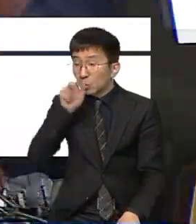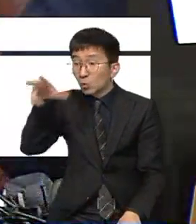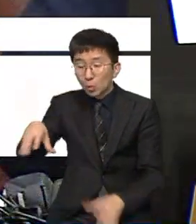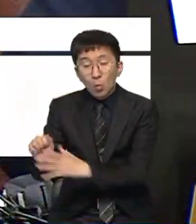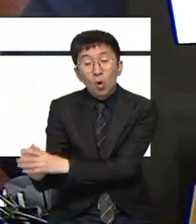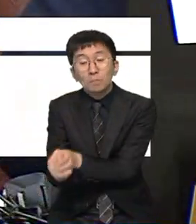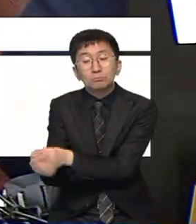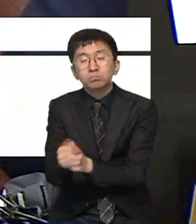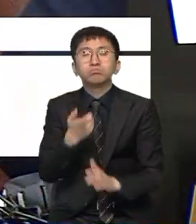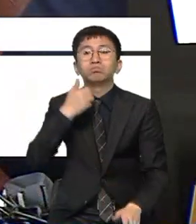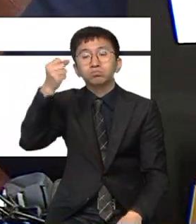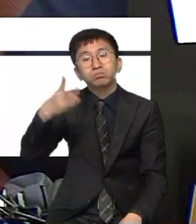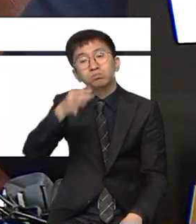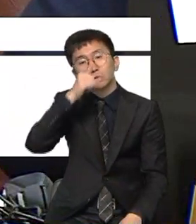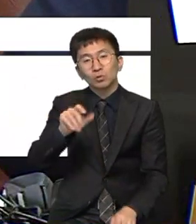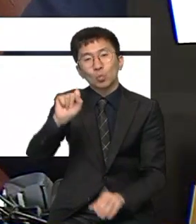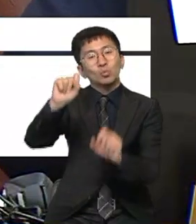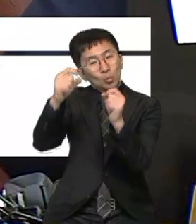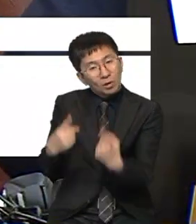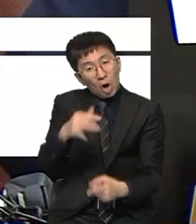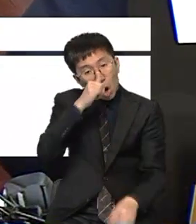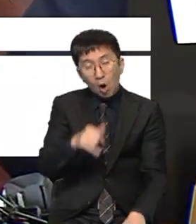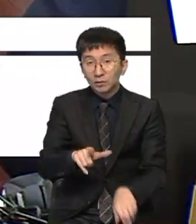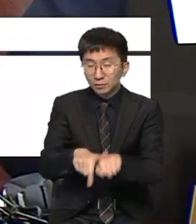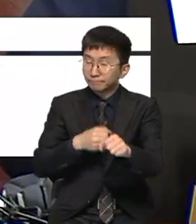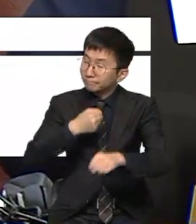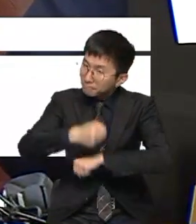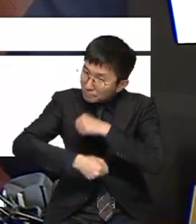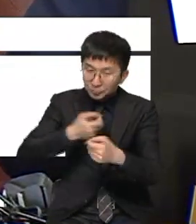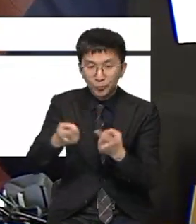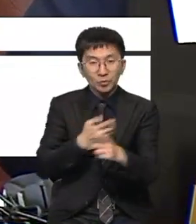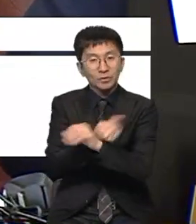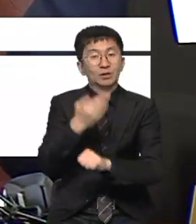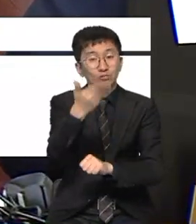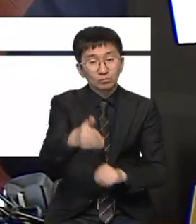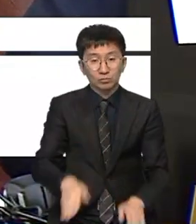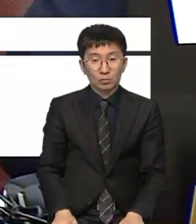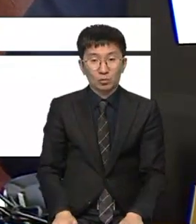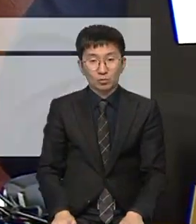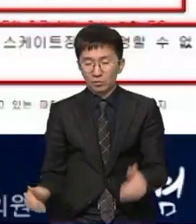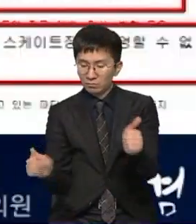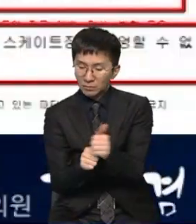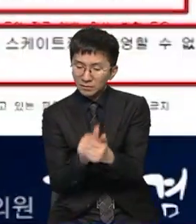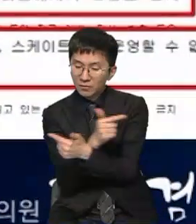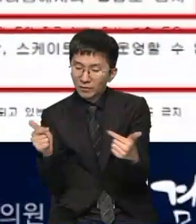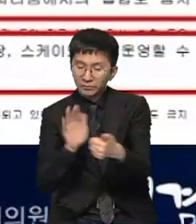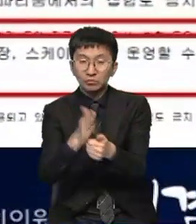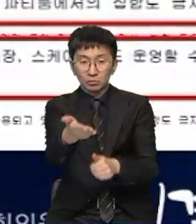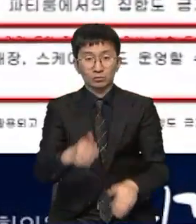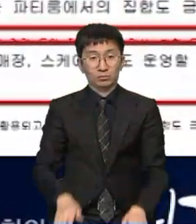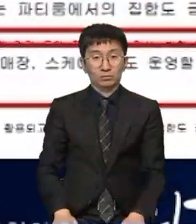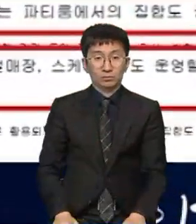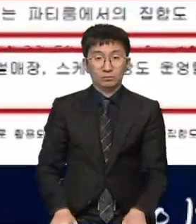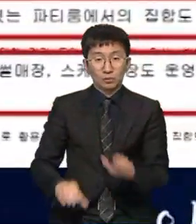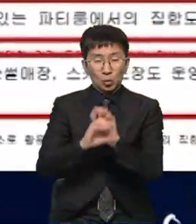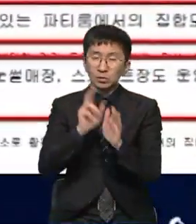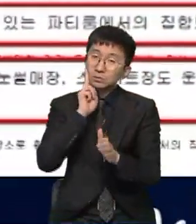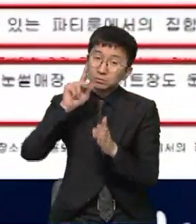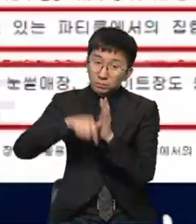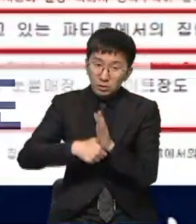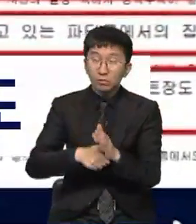놀이터예요. 비용도 깎아주고요. 시간도 원하는 대로 해주고 카트, 캐디까지. 코로나가 한창이던